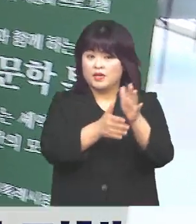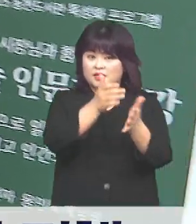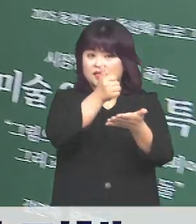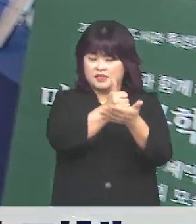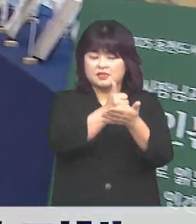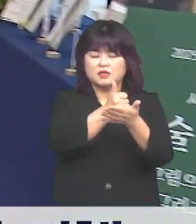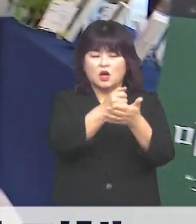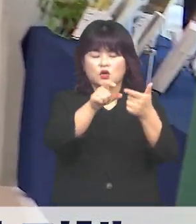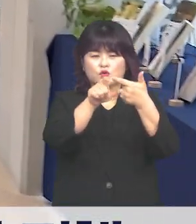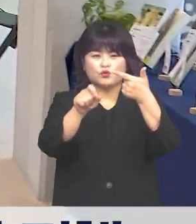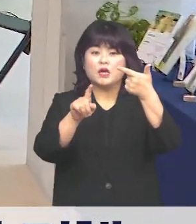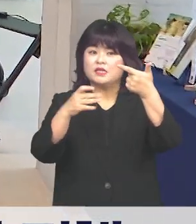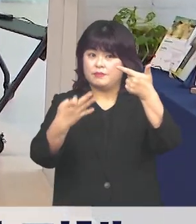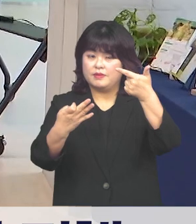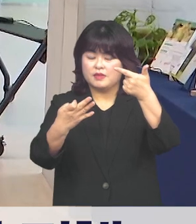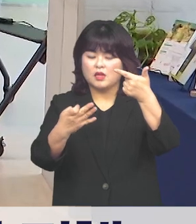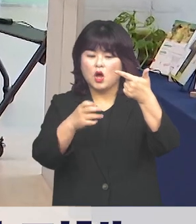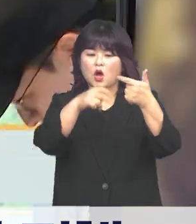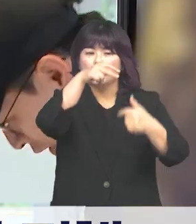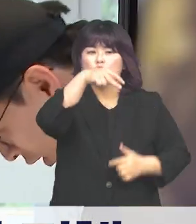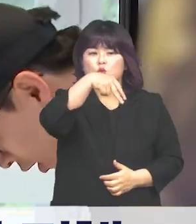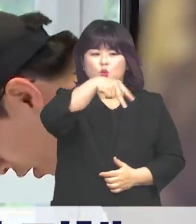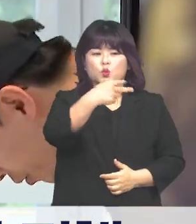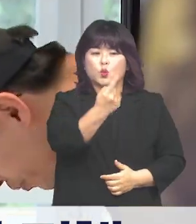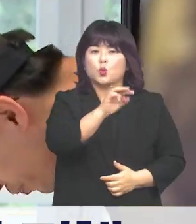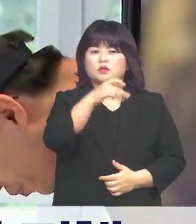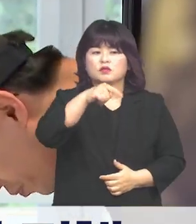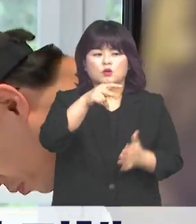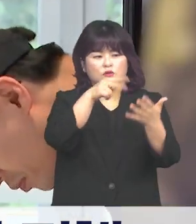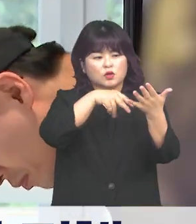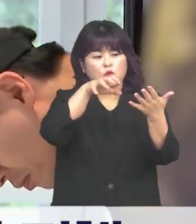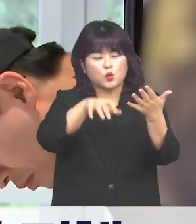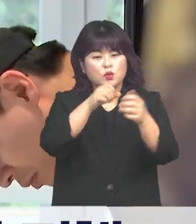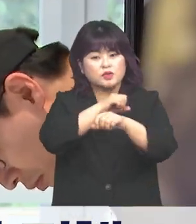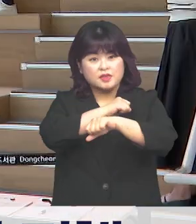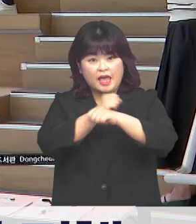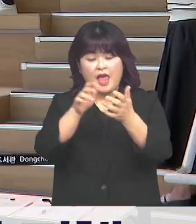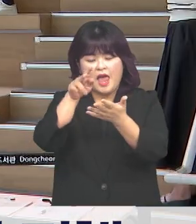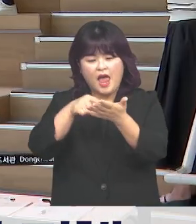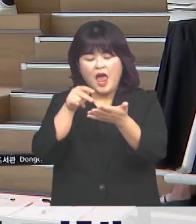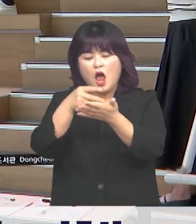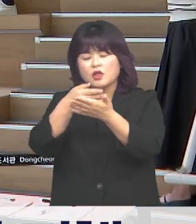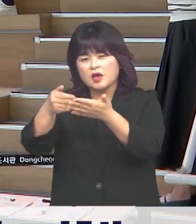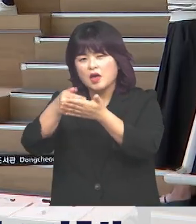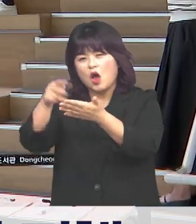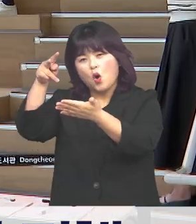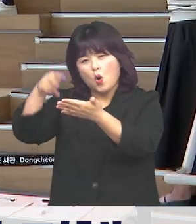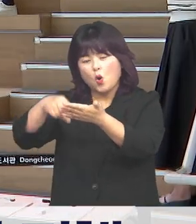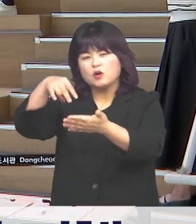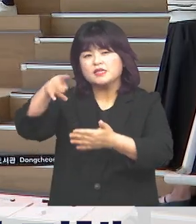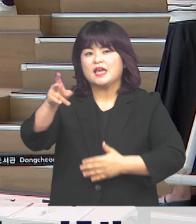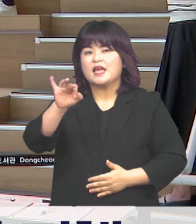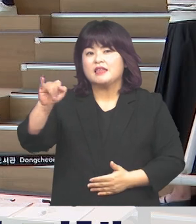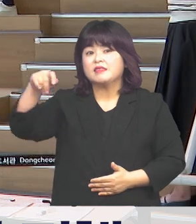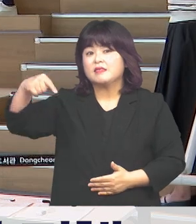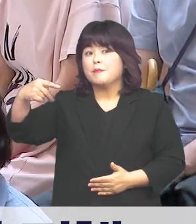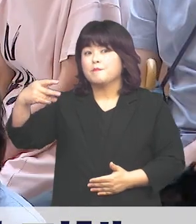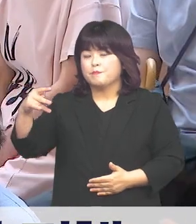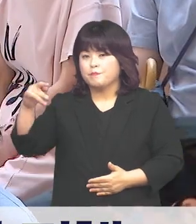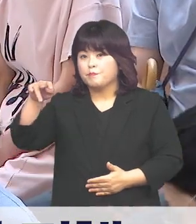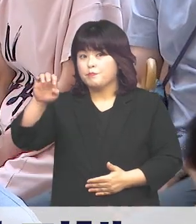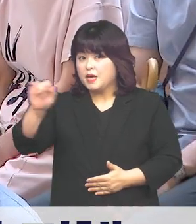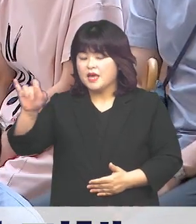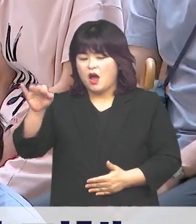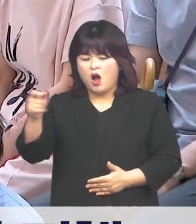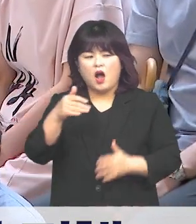이상일 용인특례시장은 지난 14일 수지구 동천도서관 책마당에서 그림으로 읽는 셰익스피어 그리고 인간의